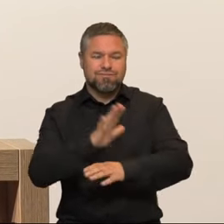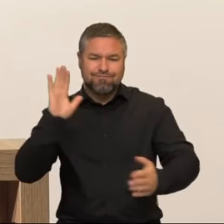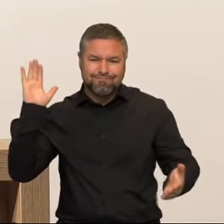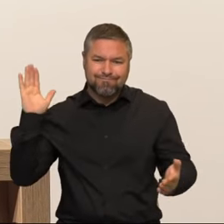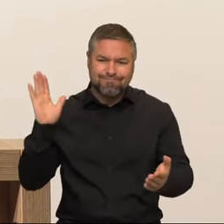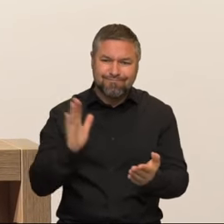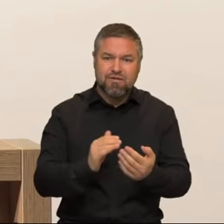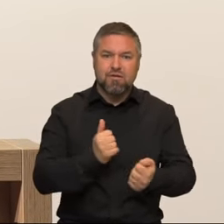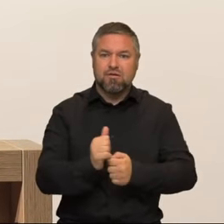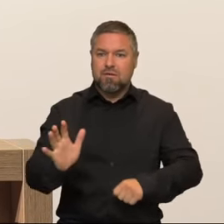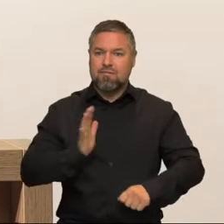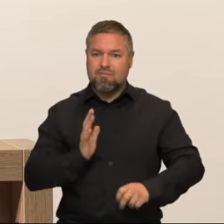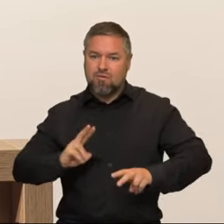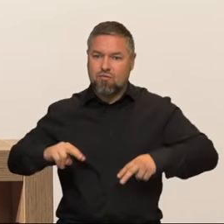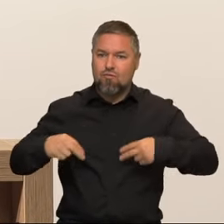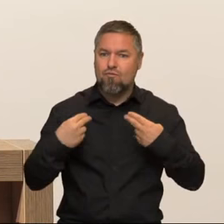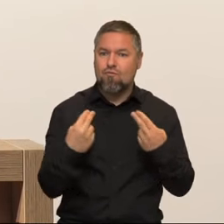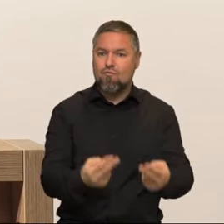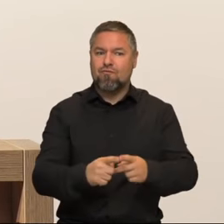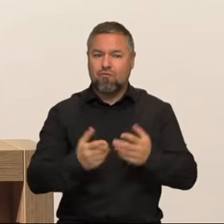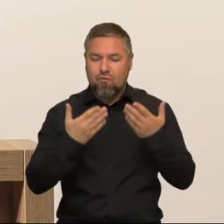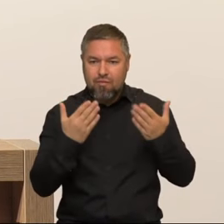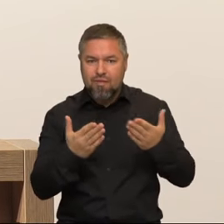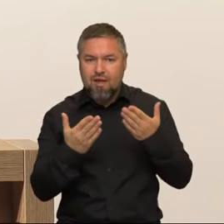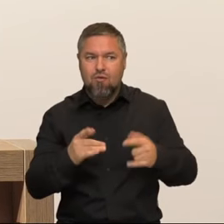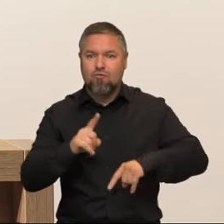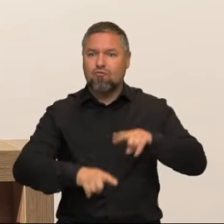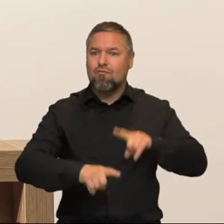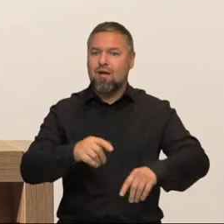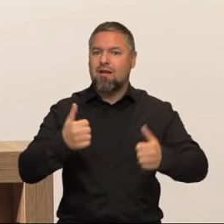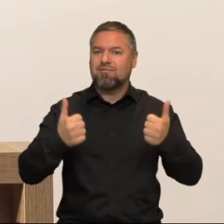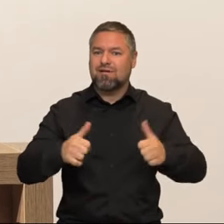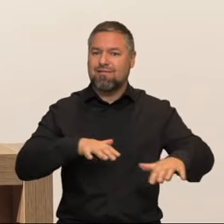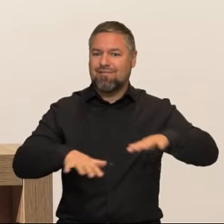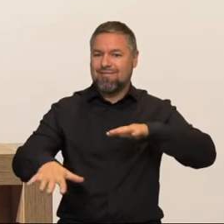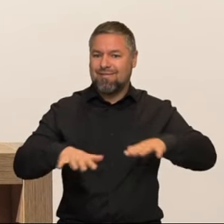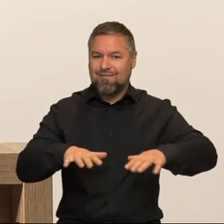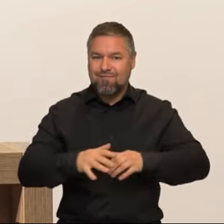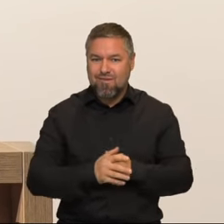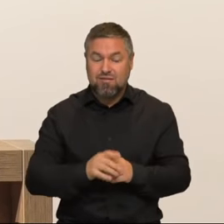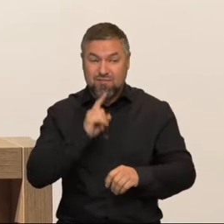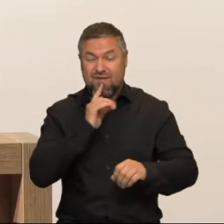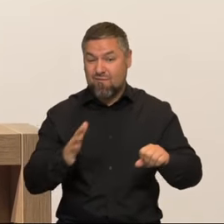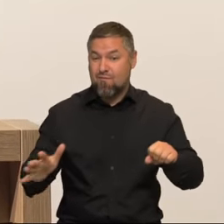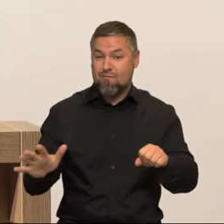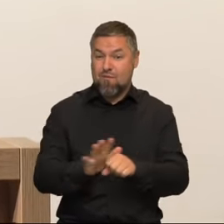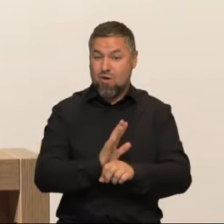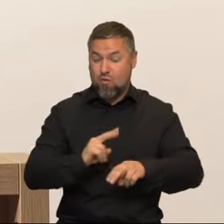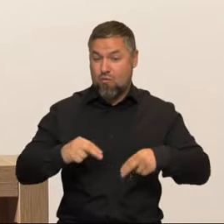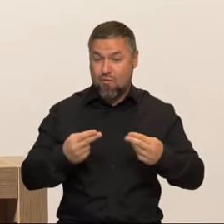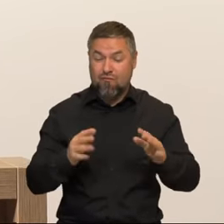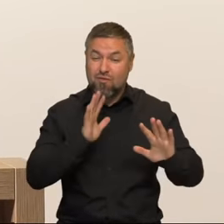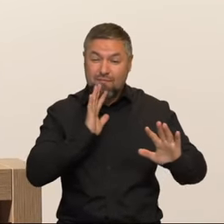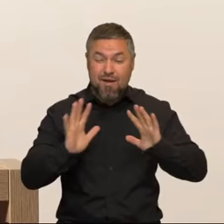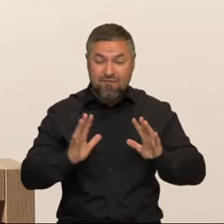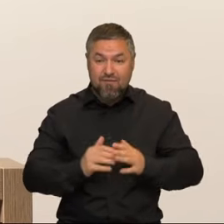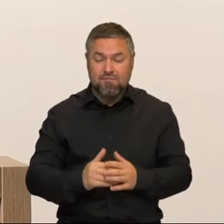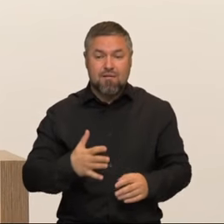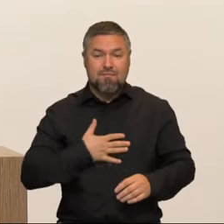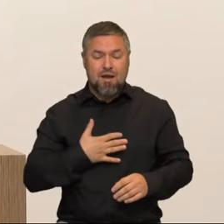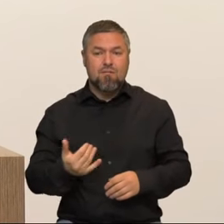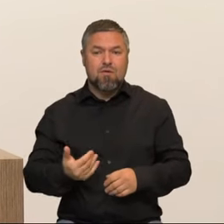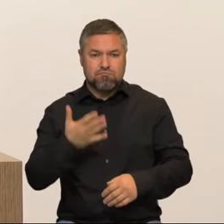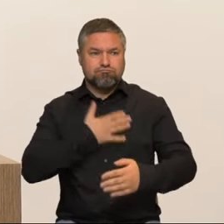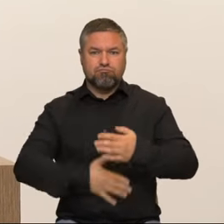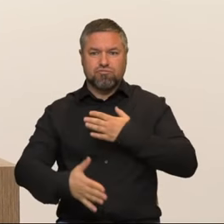i doprowadzić do bezpiecznego powrotu do nauki stacjonarnej, prawie kompletnego powrotu. Mamy powody